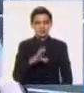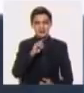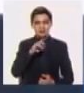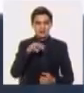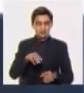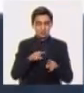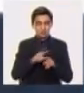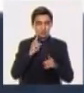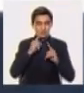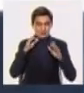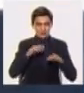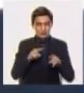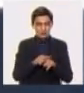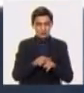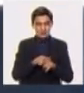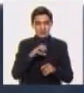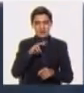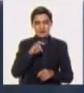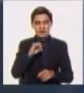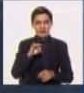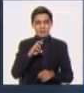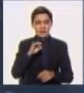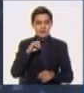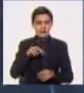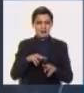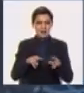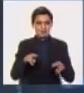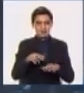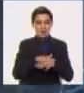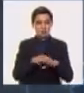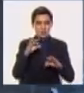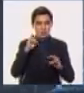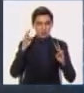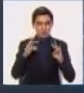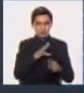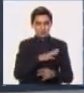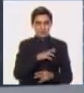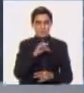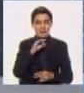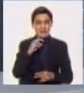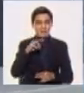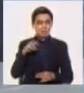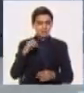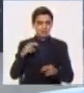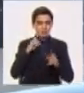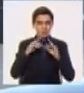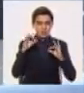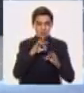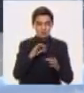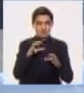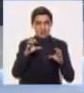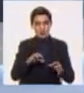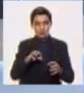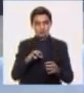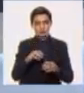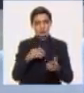Сенаторлар мәжілісмендерден гөрі либерал болып шықты. Олар қоғамда сынға ұшырап жатқан бейбіт жиналыстар туралы заң жобасын